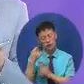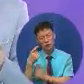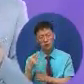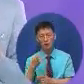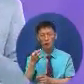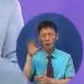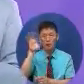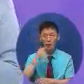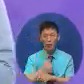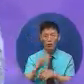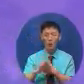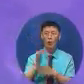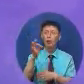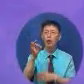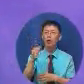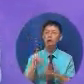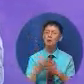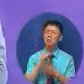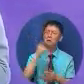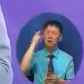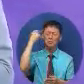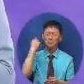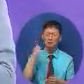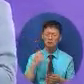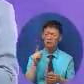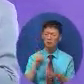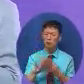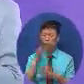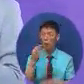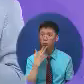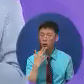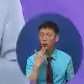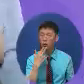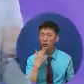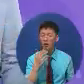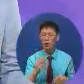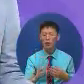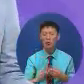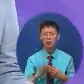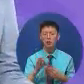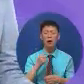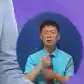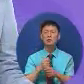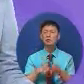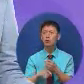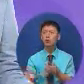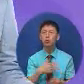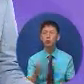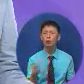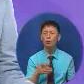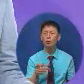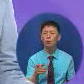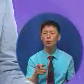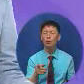계속 반복하면 나는 돈 때문에 한다고 생각하고 어느 날 돈이 없어지면 내가 이걸 하는 이유가 사라진